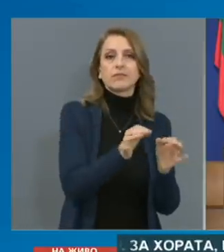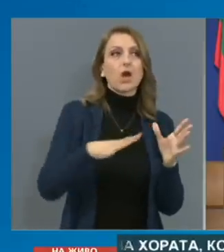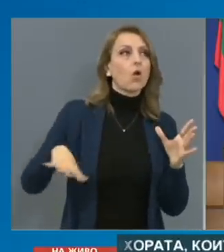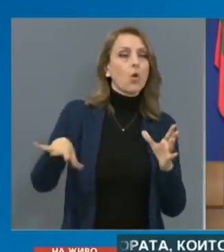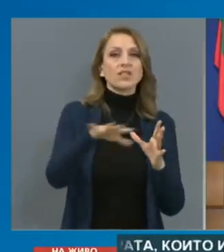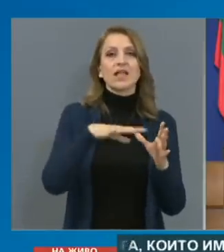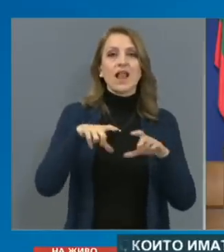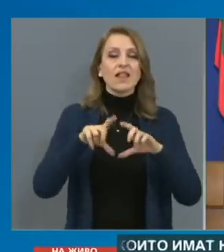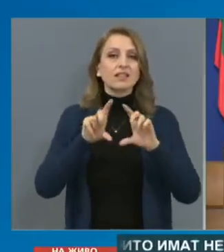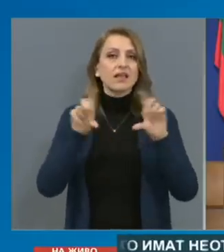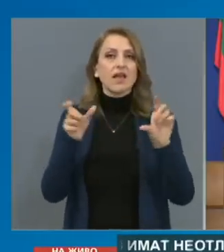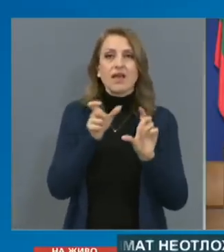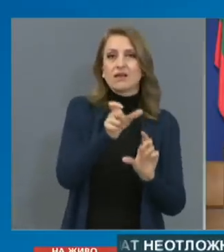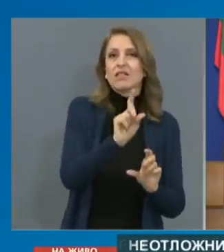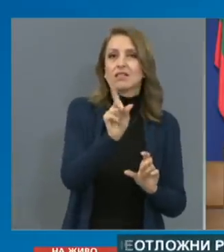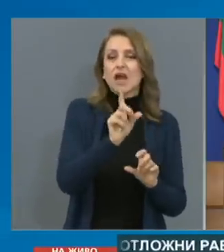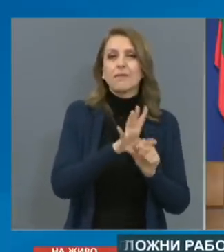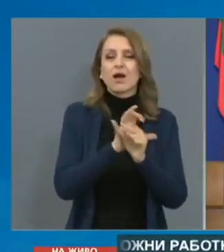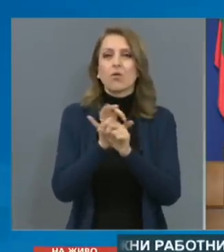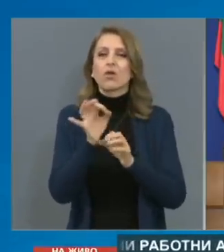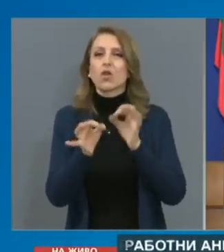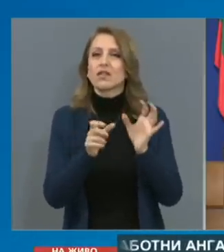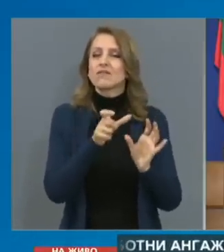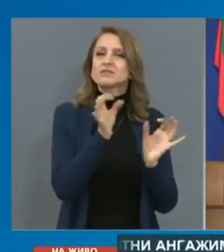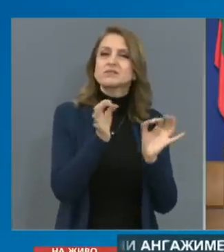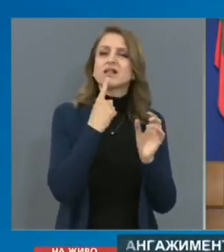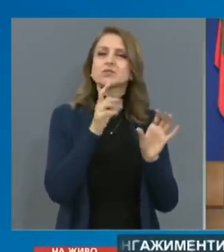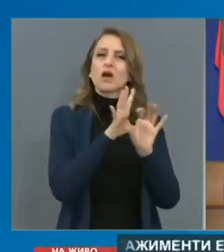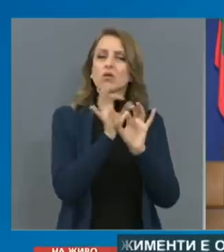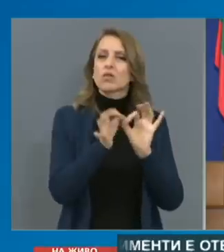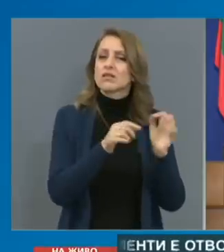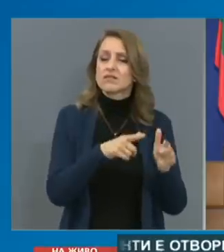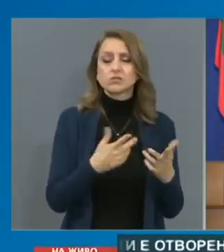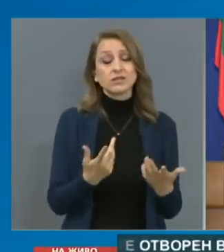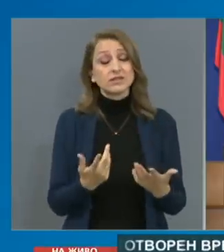са COVID-19 пациенти. Това говори, че